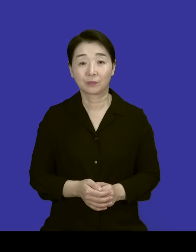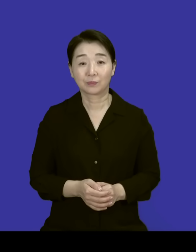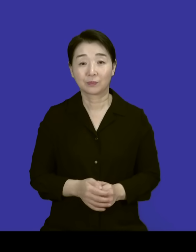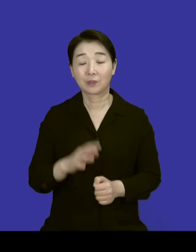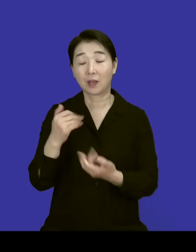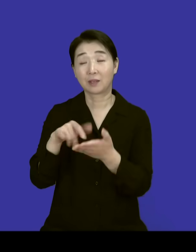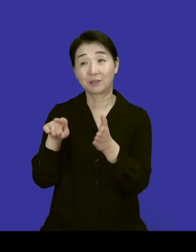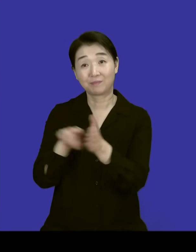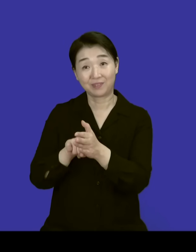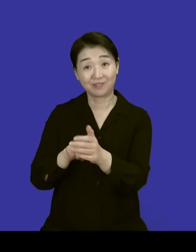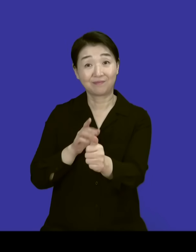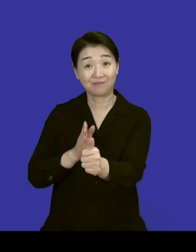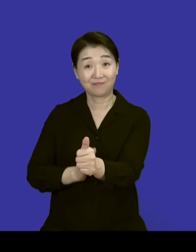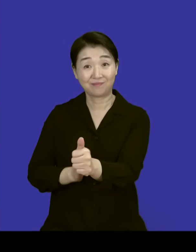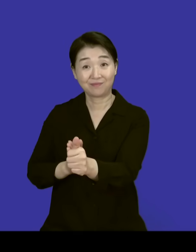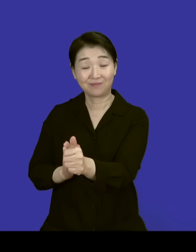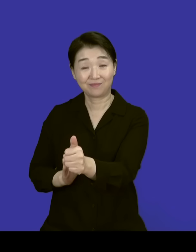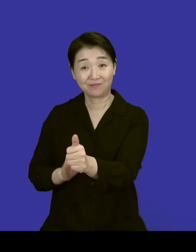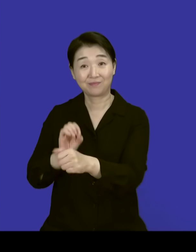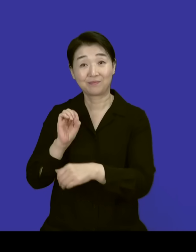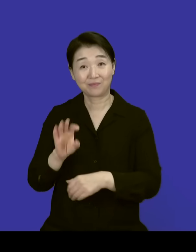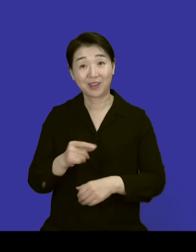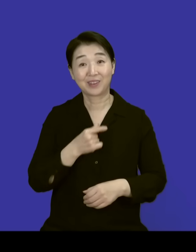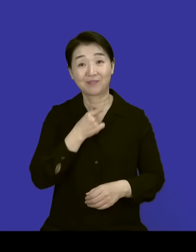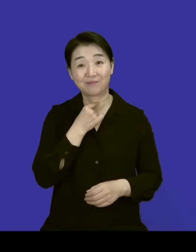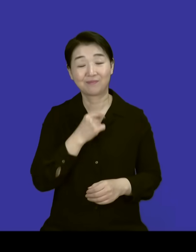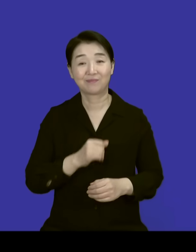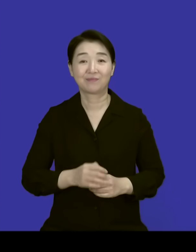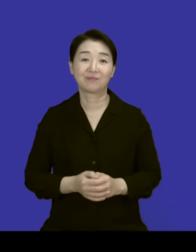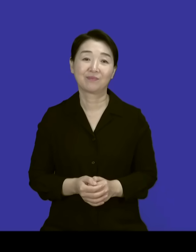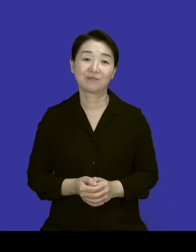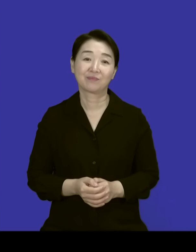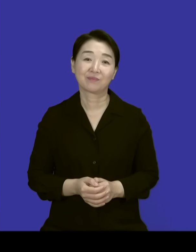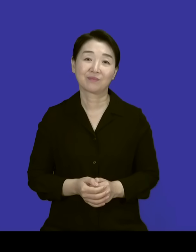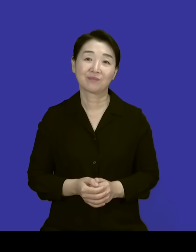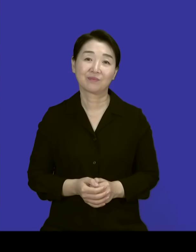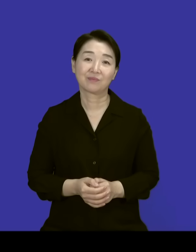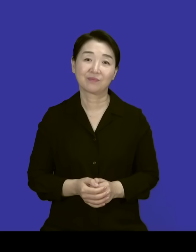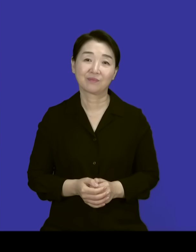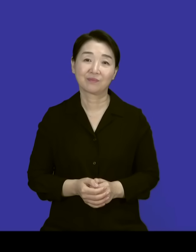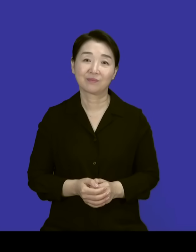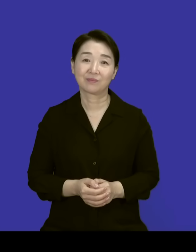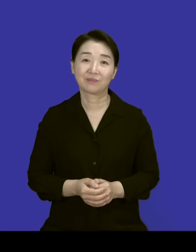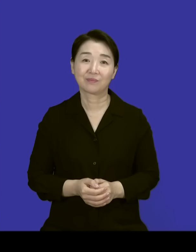하나님 믿으라고 아, 하고 싶어요. 하나님이 답이다. 네.